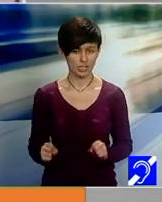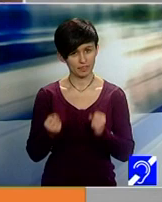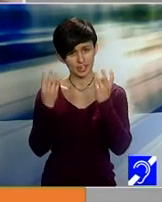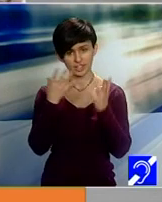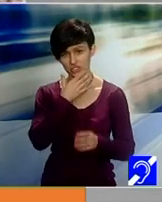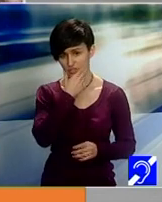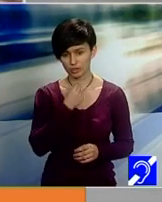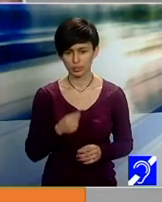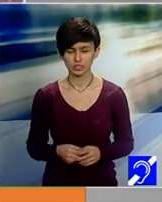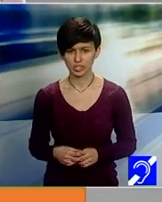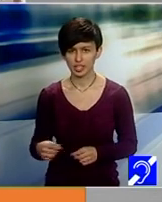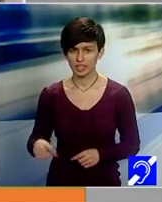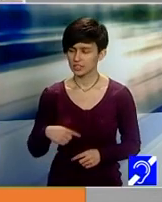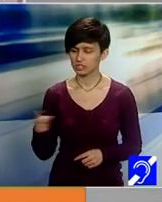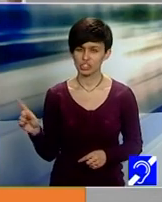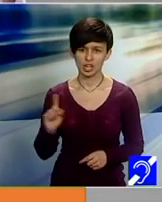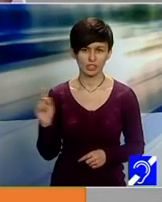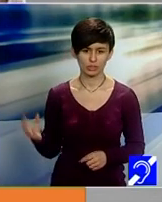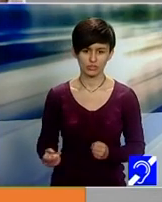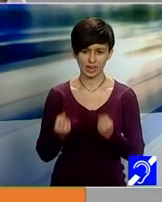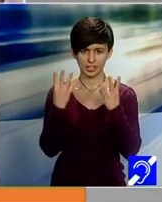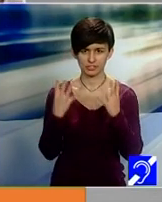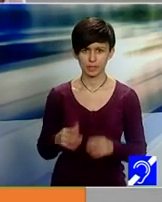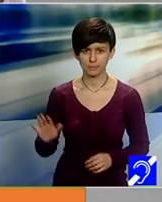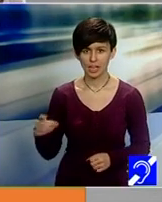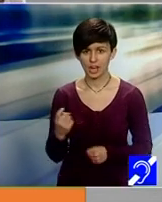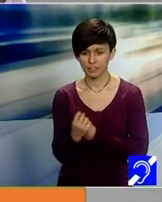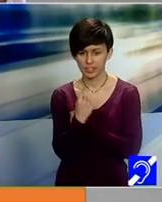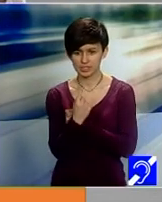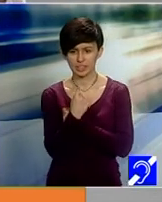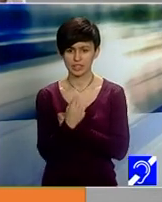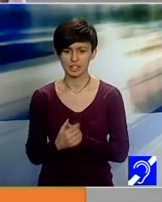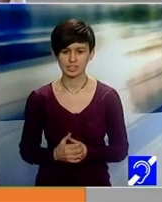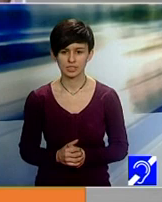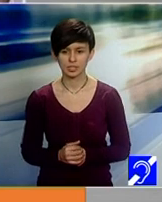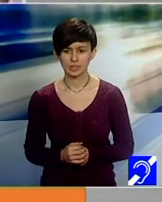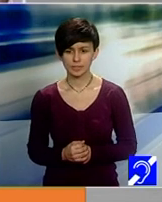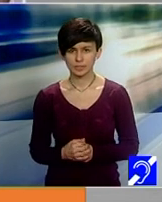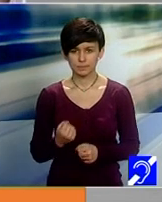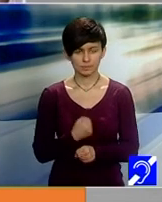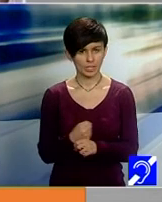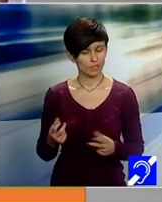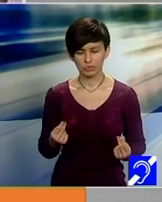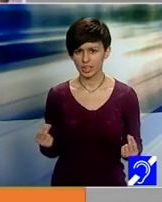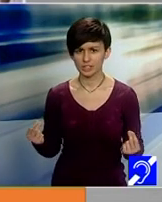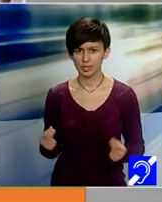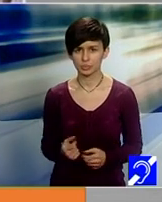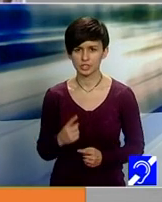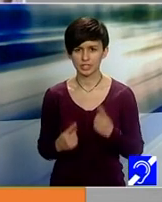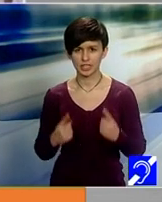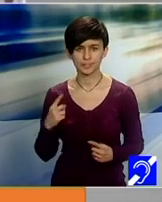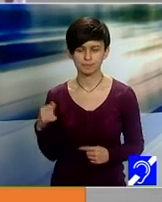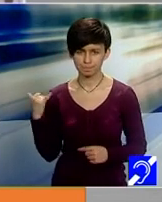Zamoiu, dar cealaltă nu crește. Aveți clienți? Foarte. Mă gândesc că după ce au venit odată și au cumpărat de la